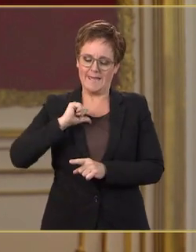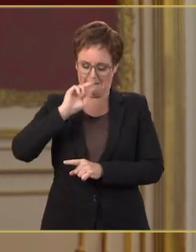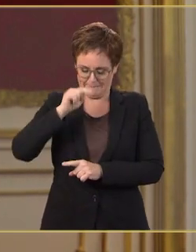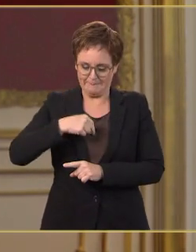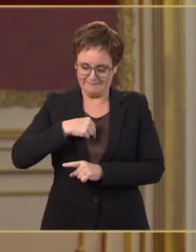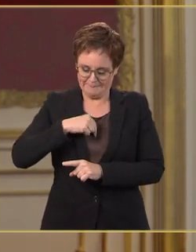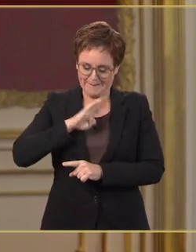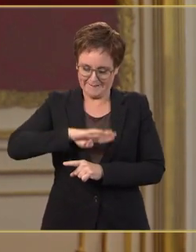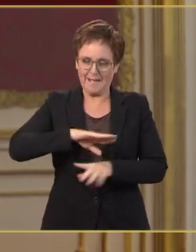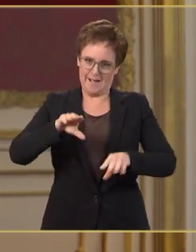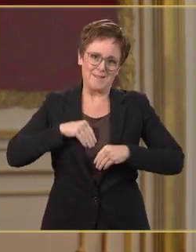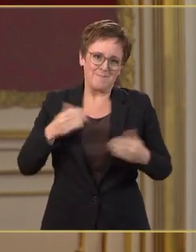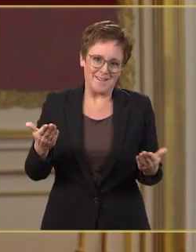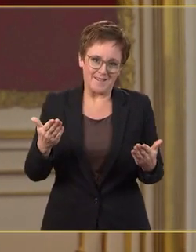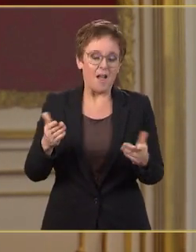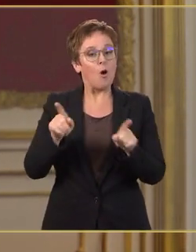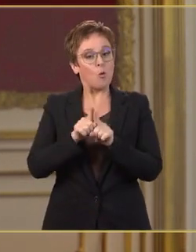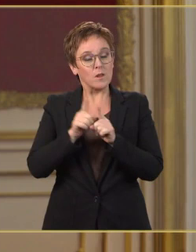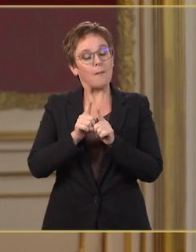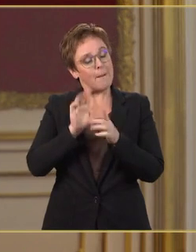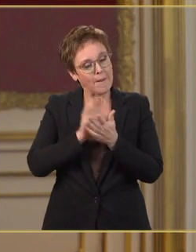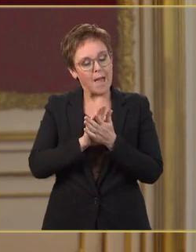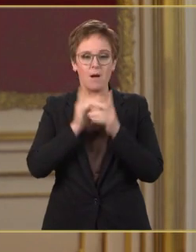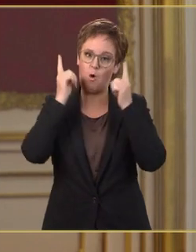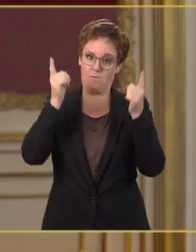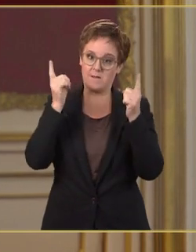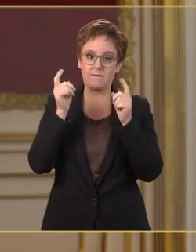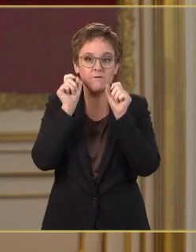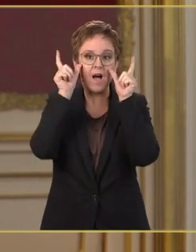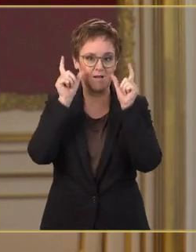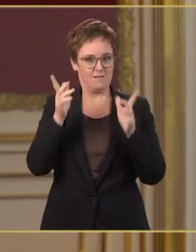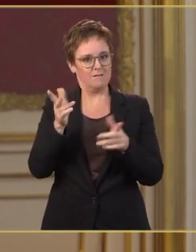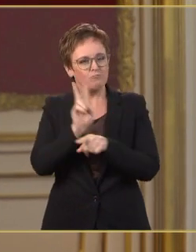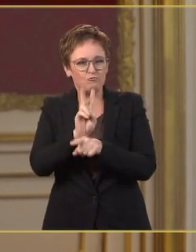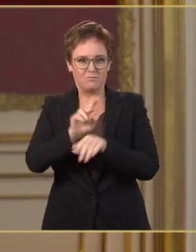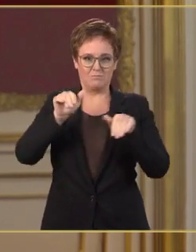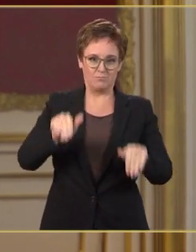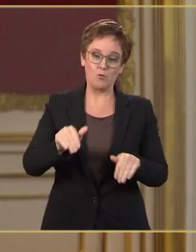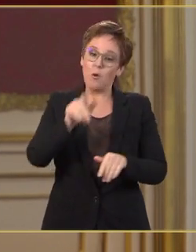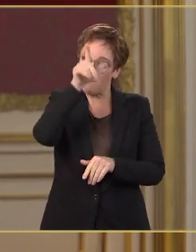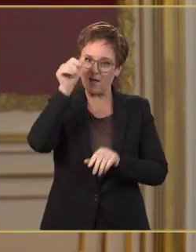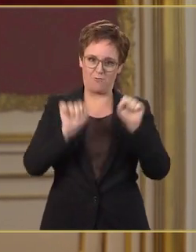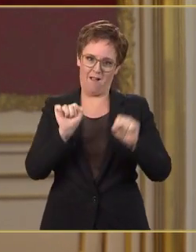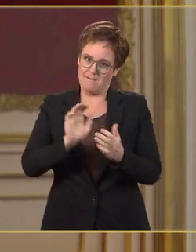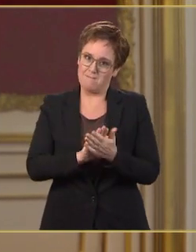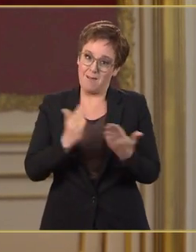und bleiben wir aufmerksam bleiben wir wachsam bleiben wir menschlich